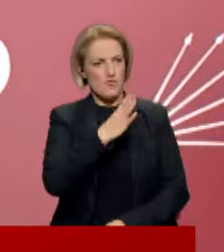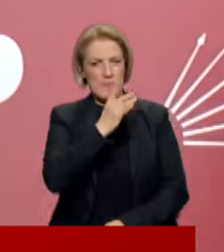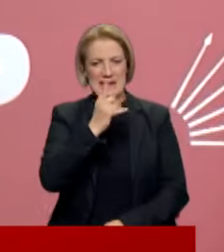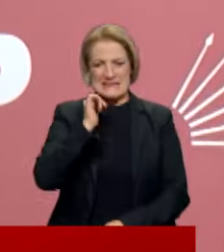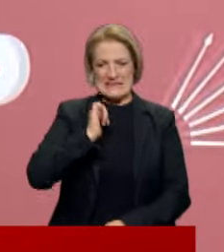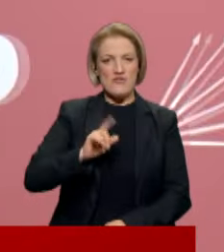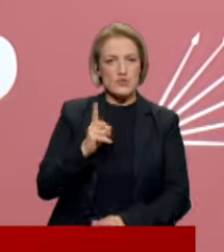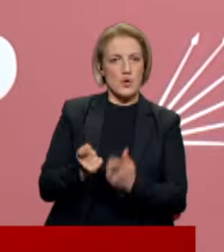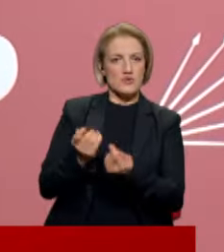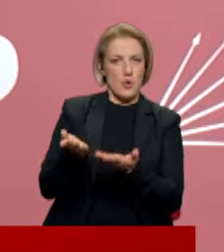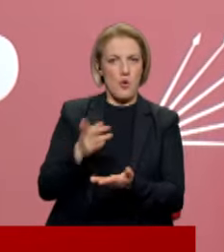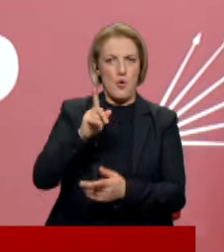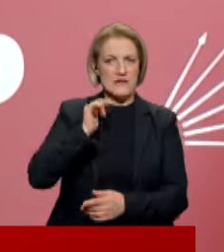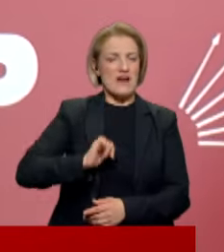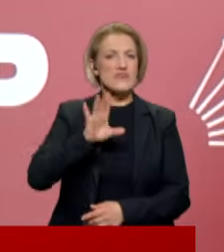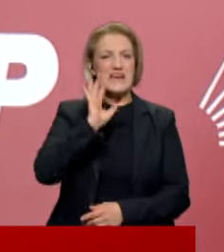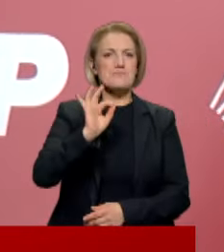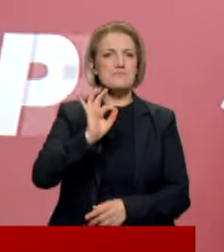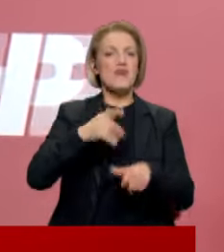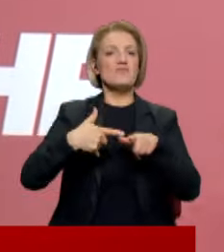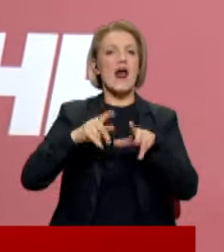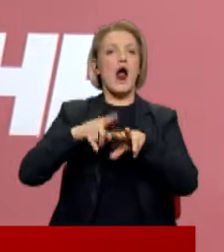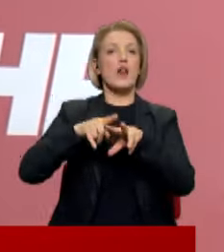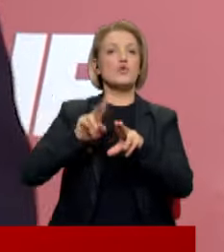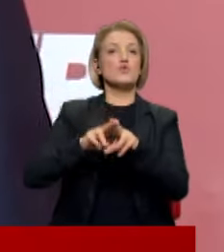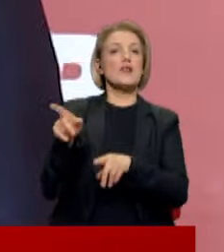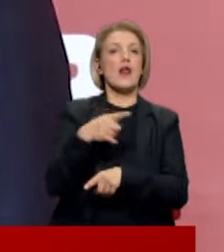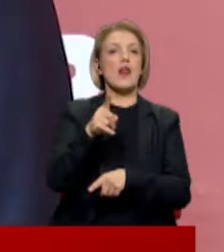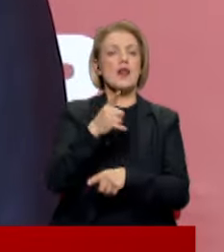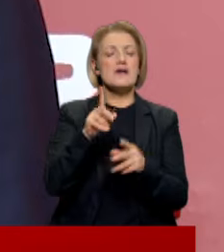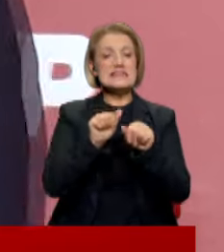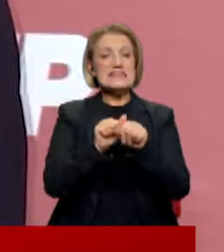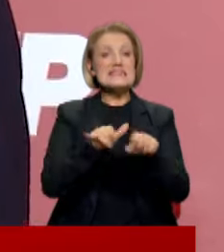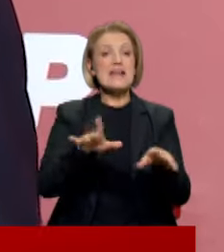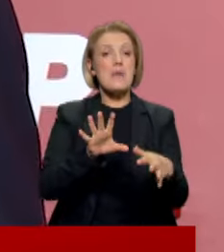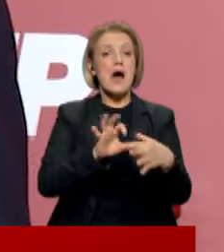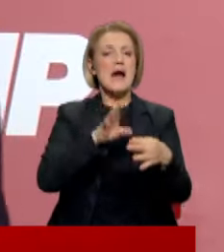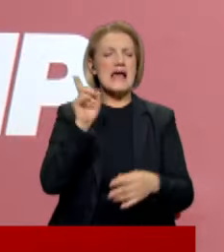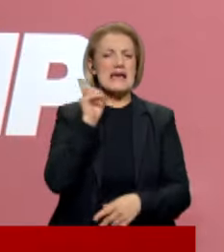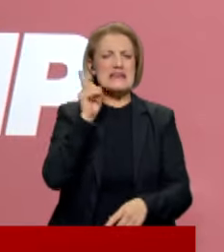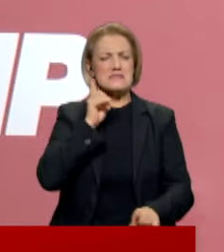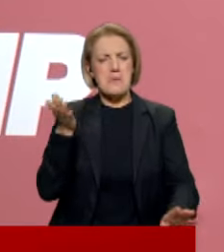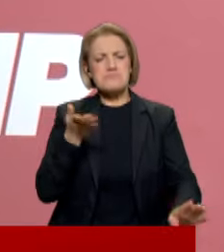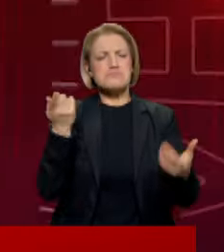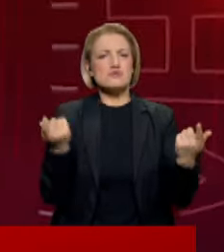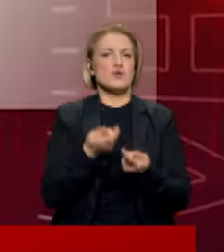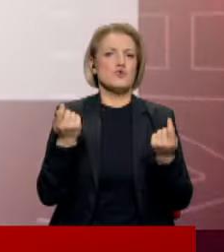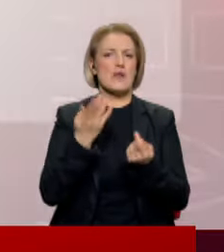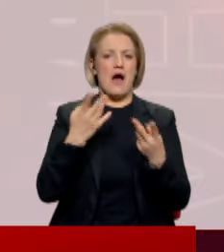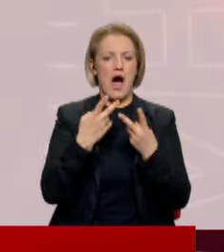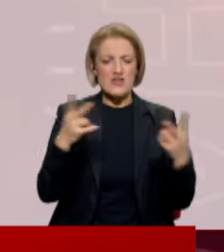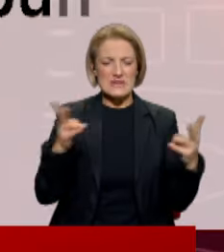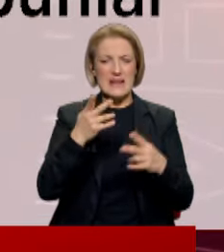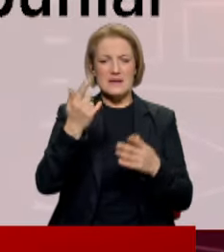savcı harekete geçiyor, o savcı da Fahrettin Altun'un kuzeni çıkıyor. Bu işler sistematik bir saldırı, itibar suikastı yapmaya çalışıyorlar.